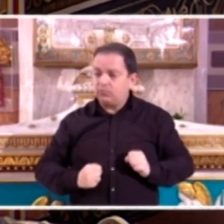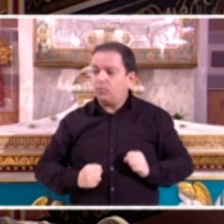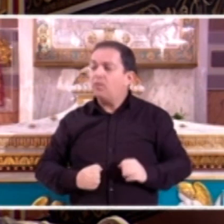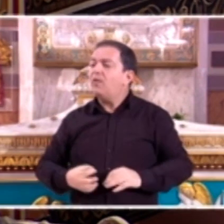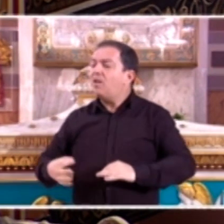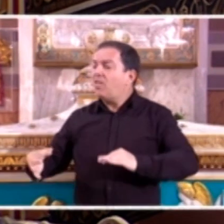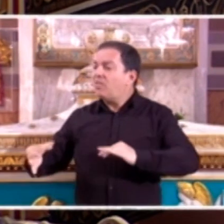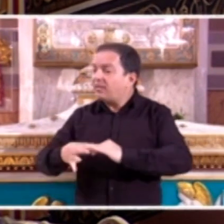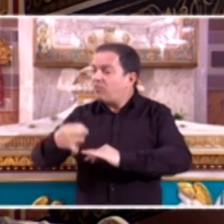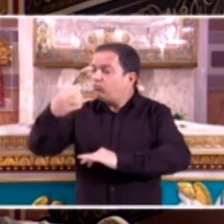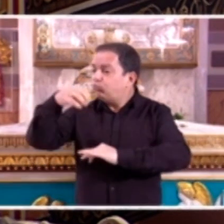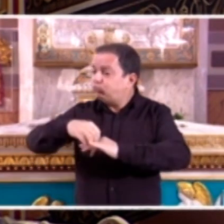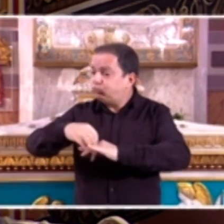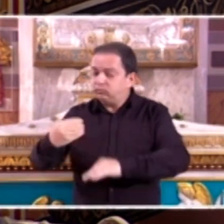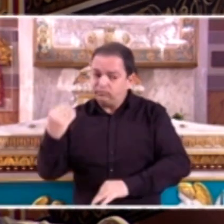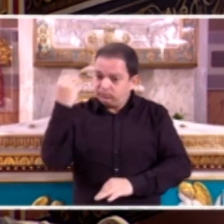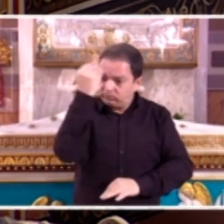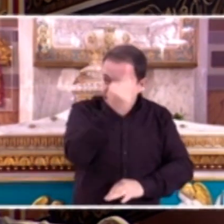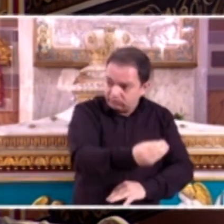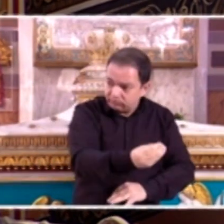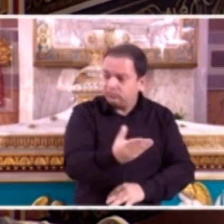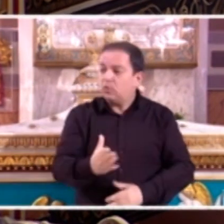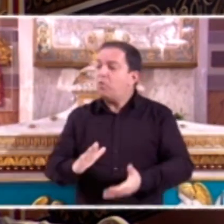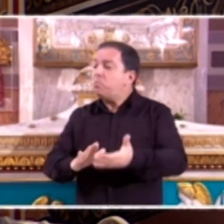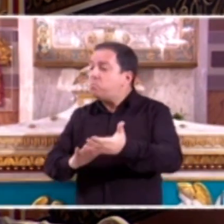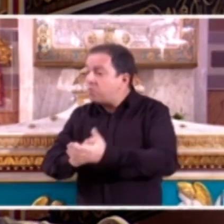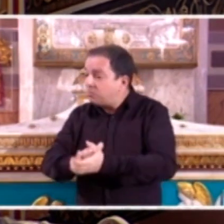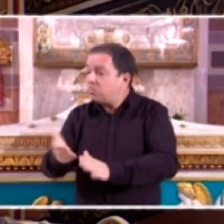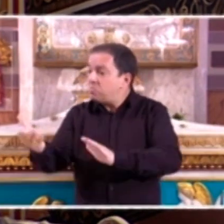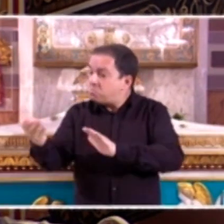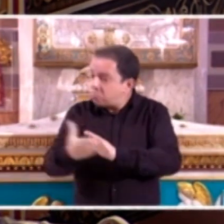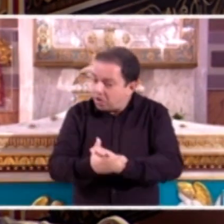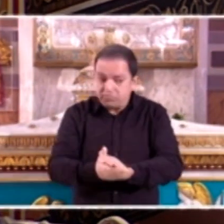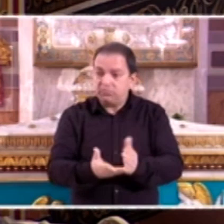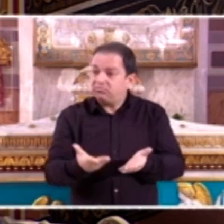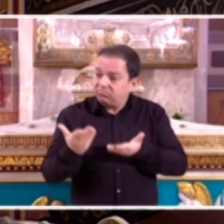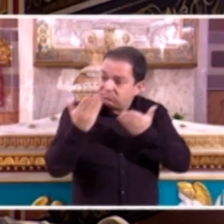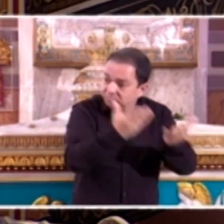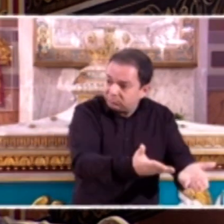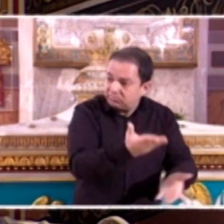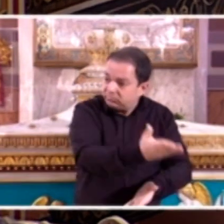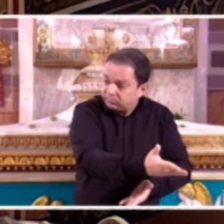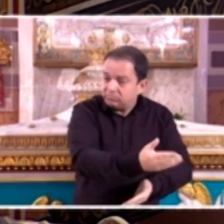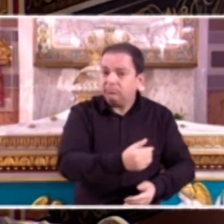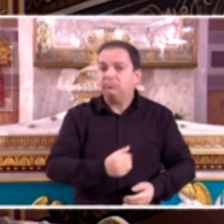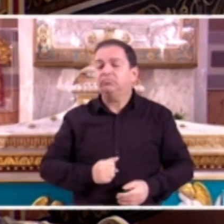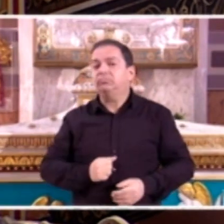δότε δακτυλιών εις την χείραν αυτού και υποδήματα εις